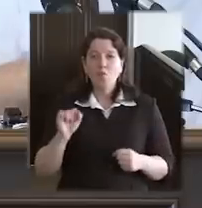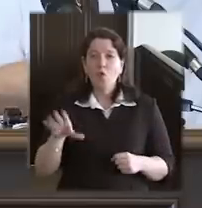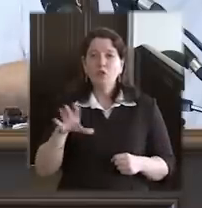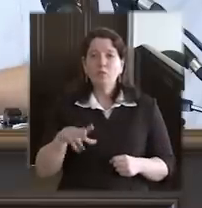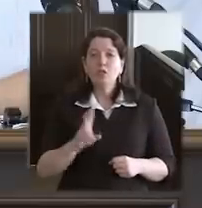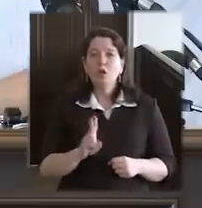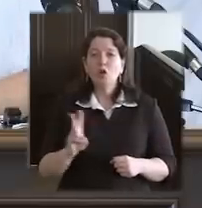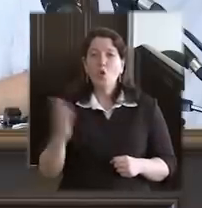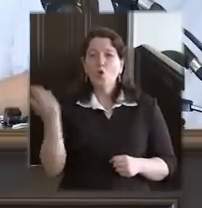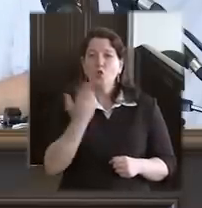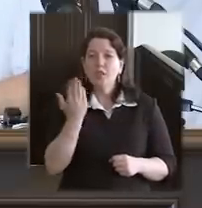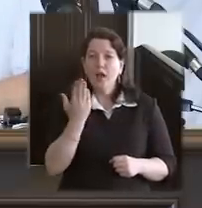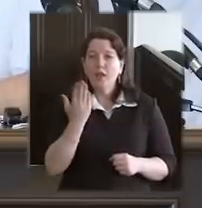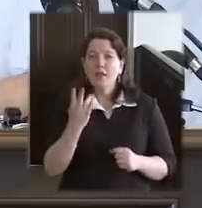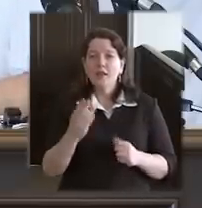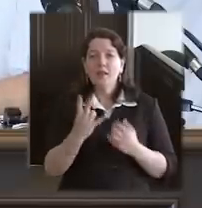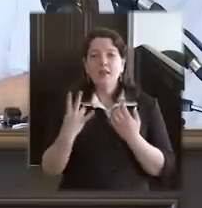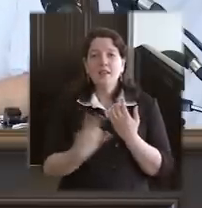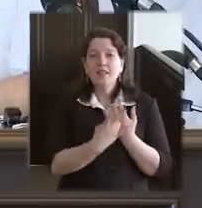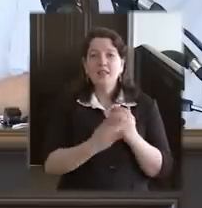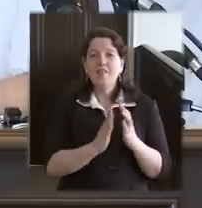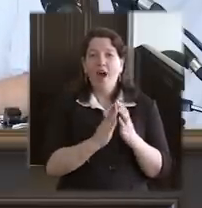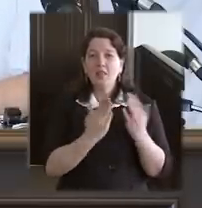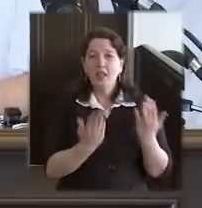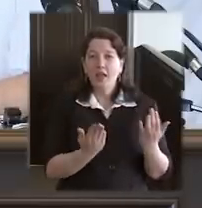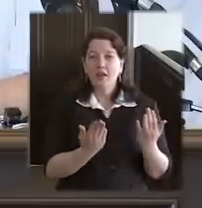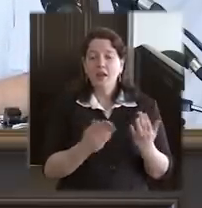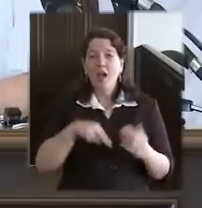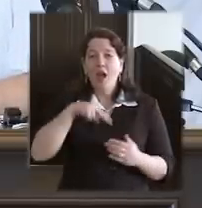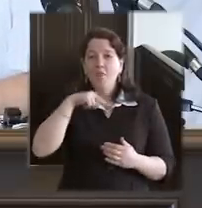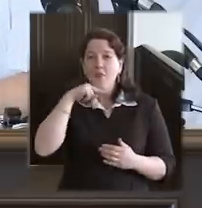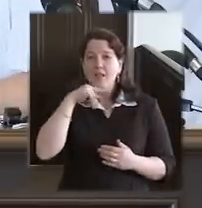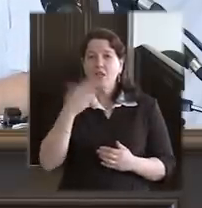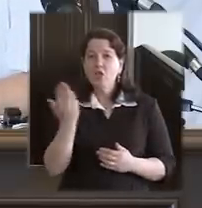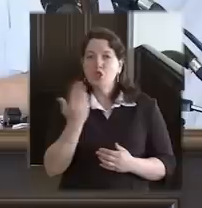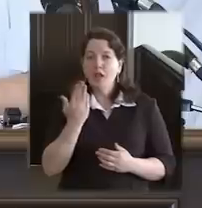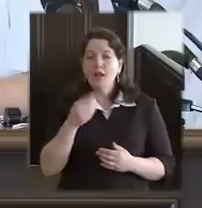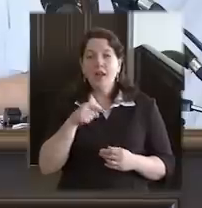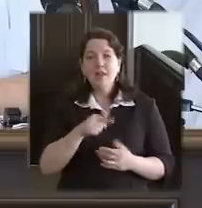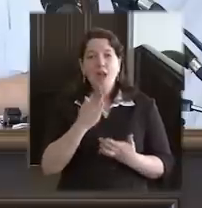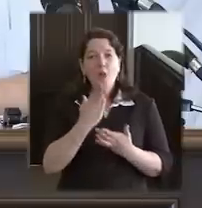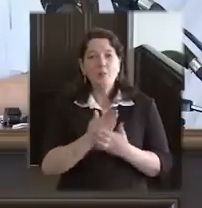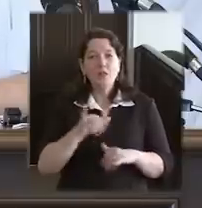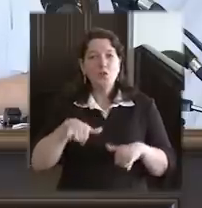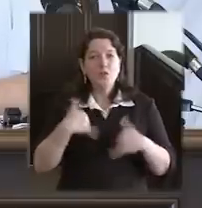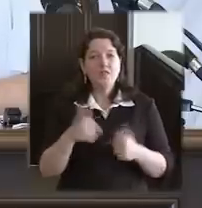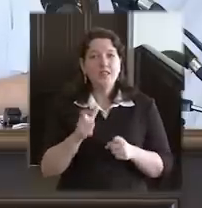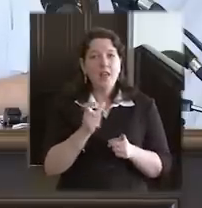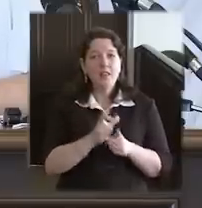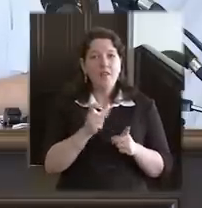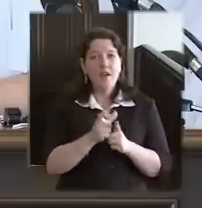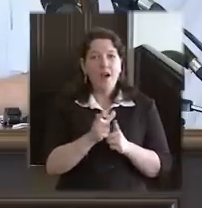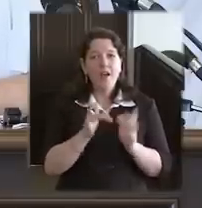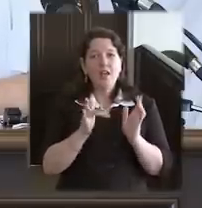Вы, может быть, те, кто читал когда-то Евангелие, может быть, обращали внимание на удивительные слова